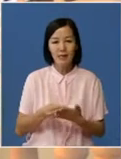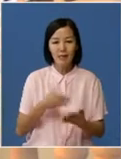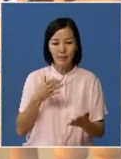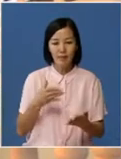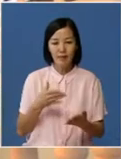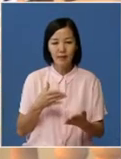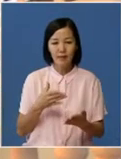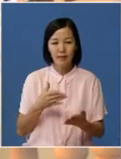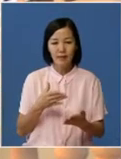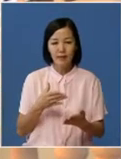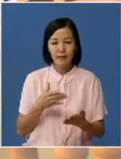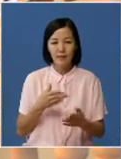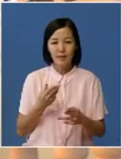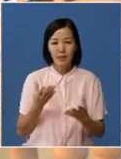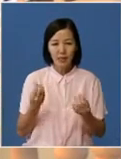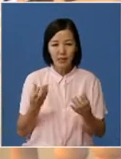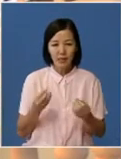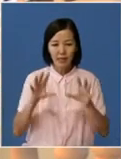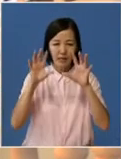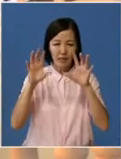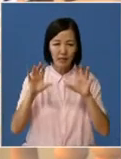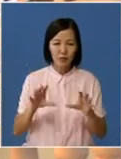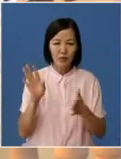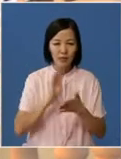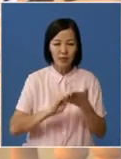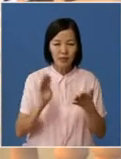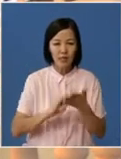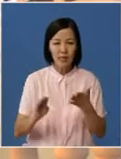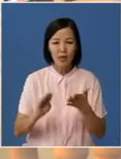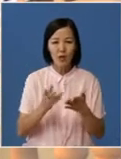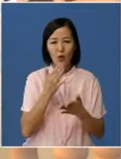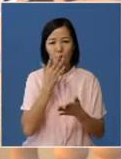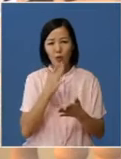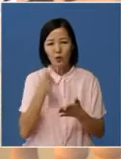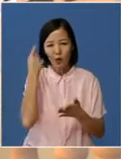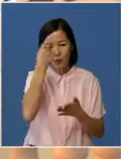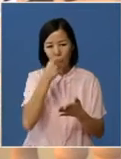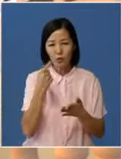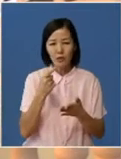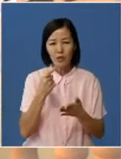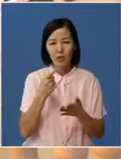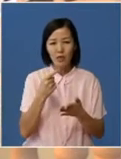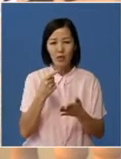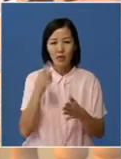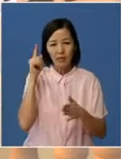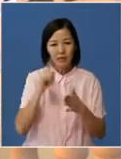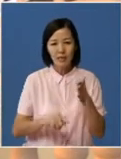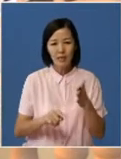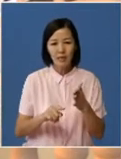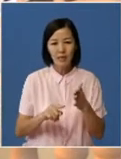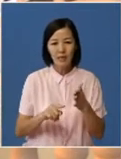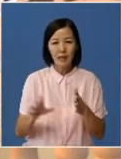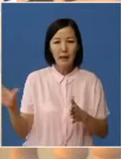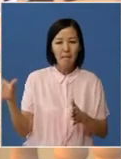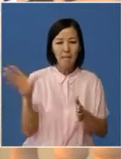құндылық. Және де конституцияда айтылған адамның нәсіліне, ұлтына, түріне және дініне байланысты